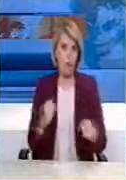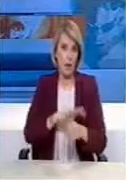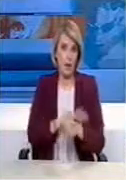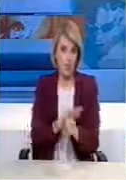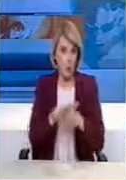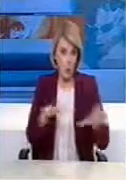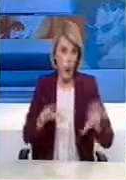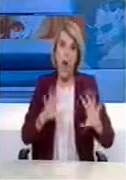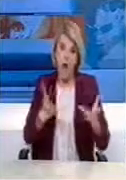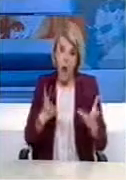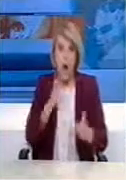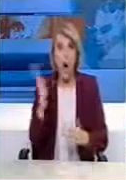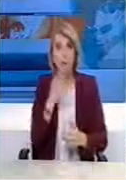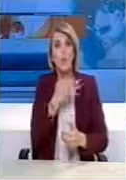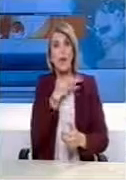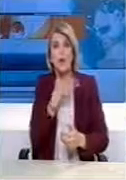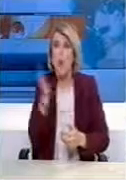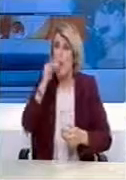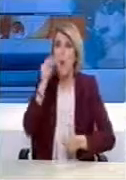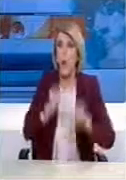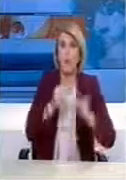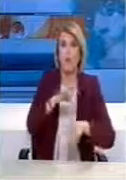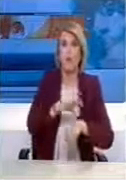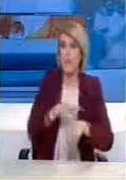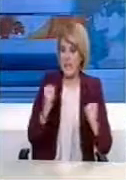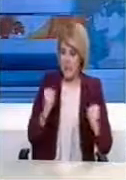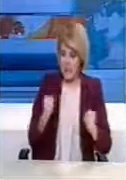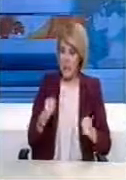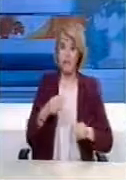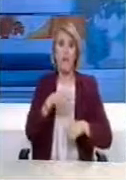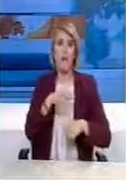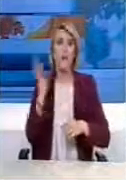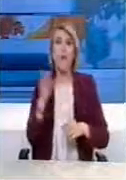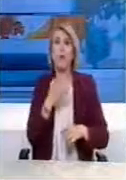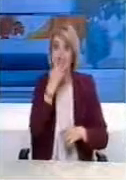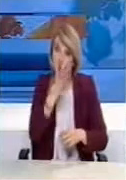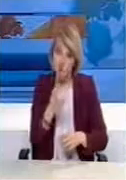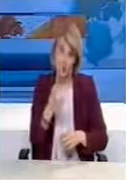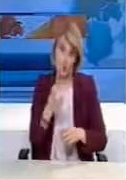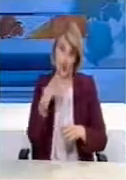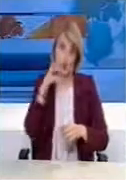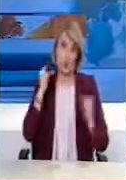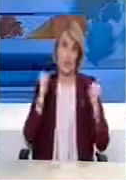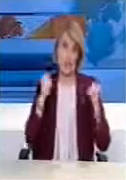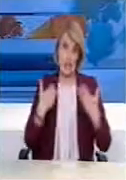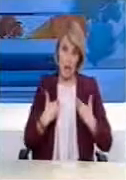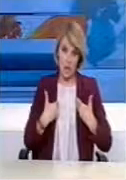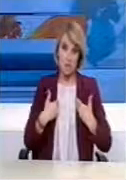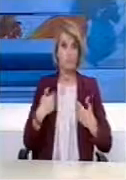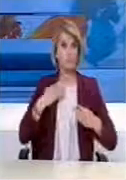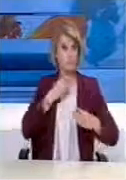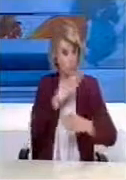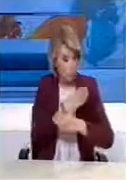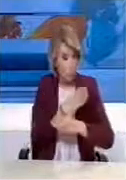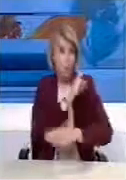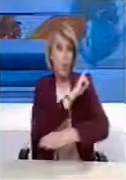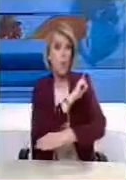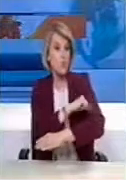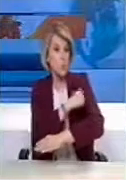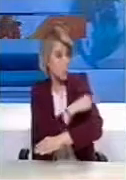δεν σημαίνει ότι δεν πάμε στο νοσοκομείο για σοβαρούς λόγους. Φυσικά και πάμε στα νοσοκομεία όταν υπάρχει σοβαρός λόγος για την υγεία μας, όπου παίρνονται τα κατάλληλα